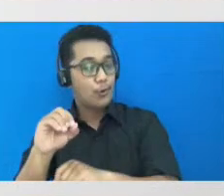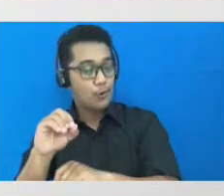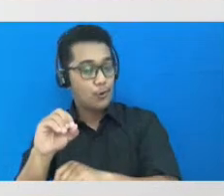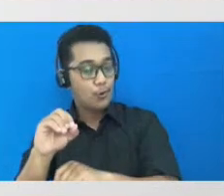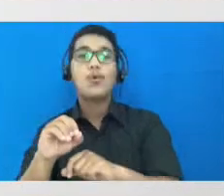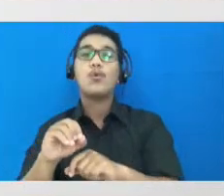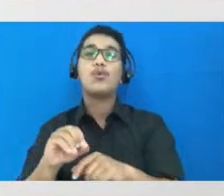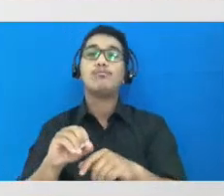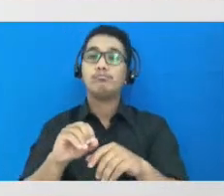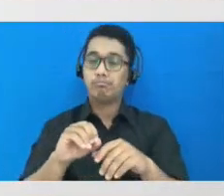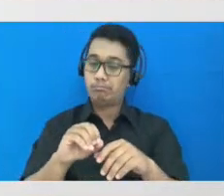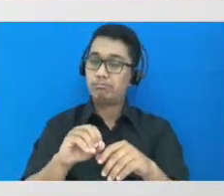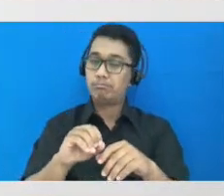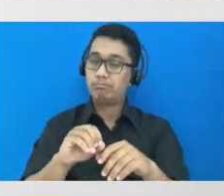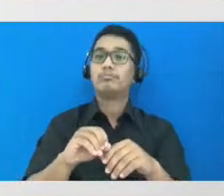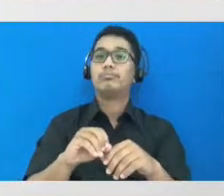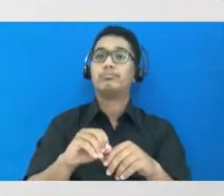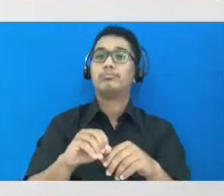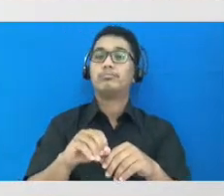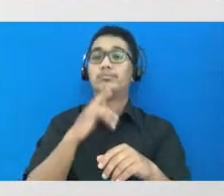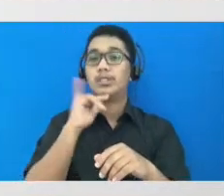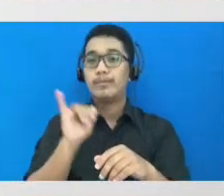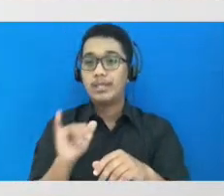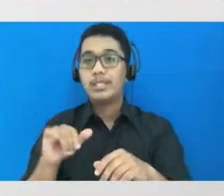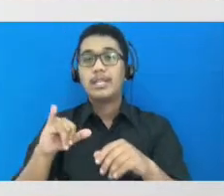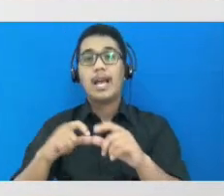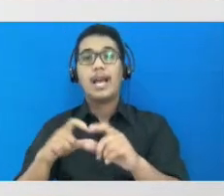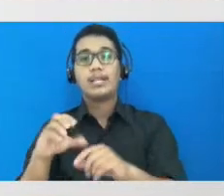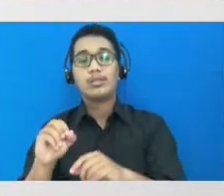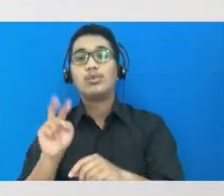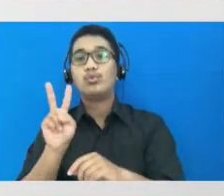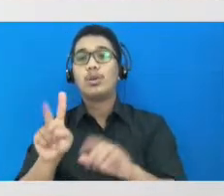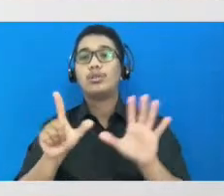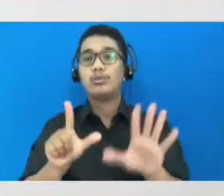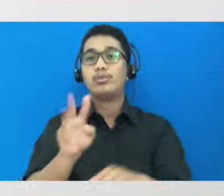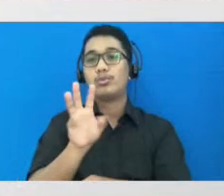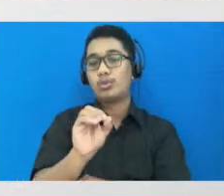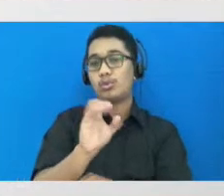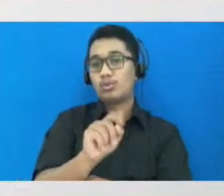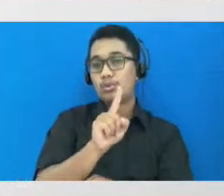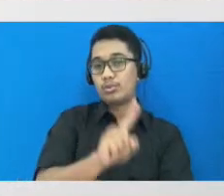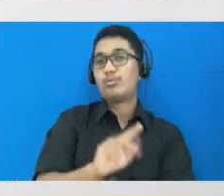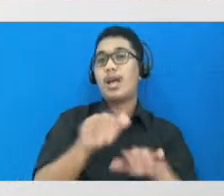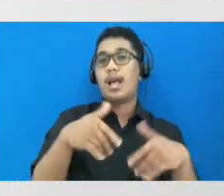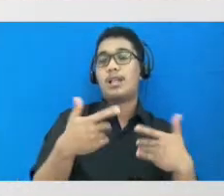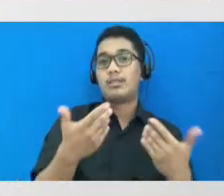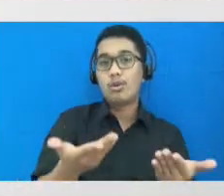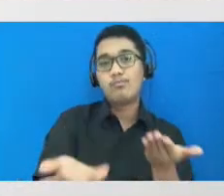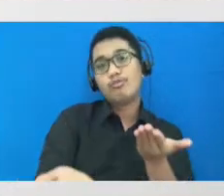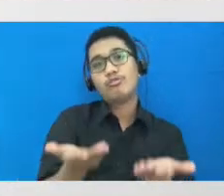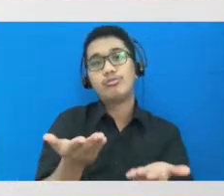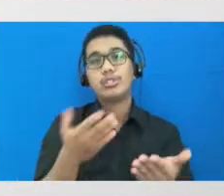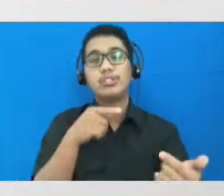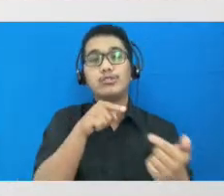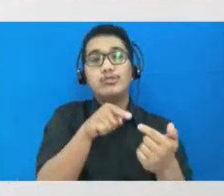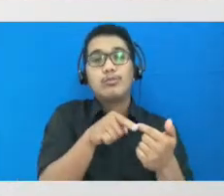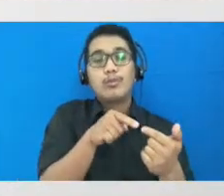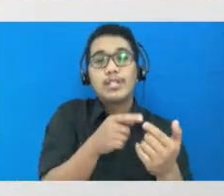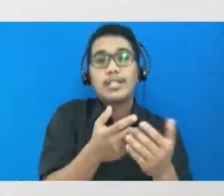yang sudah diterima secara umum, seperti ISO 27001 atau berkaitan dengan pemrosesan data